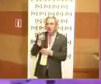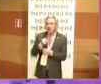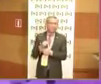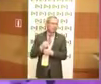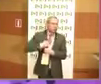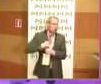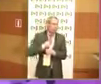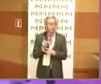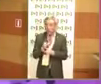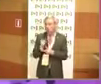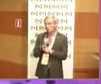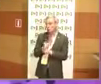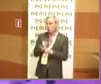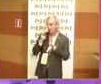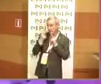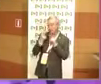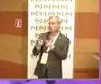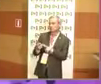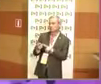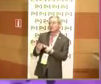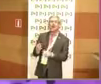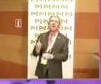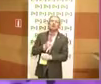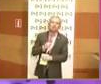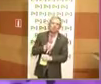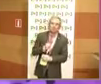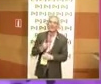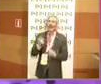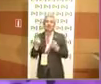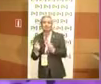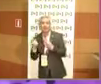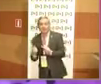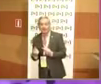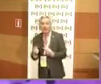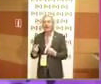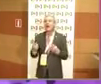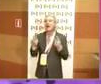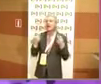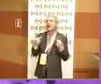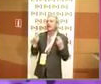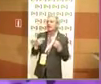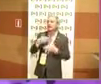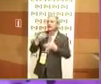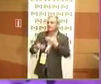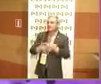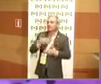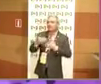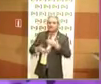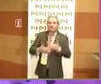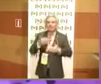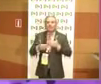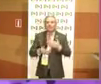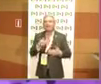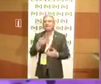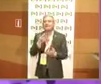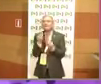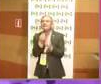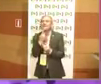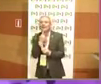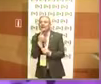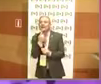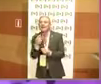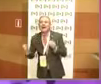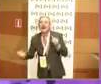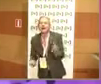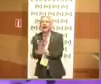ansie, delusioni, aspettative, solitudini che convivono con i primi segnali di chi vuole reagire. Molti